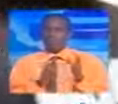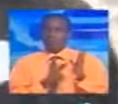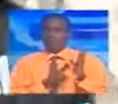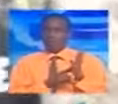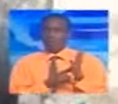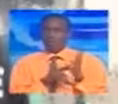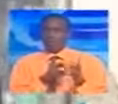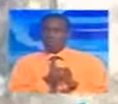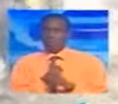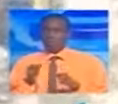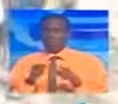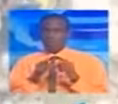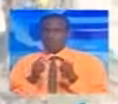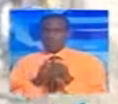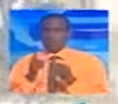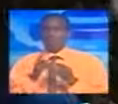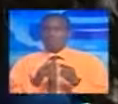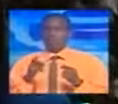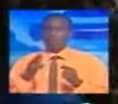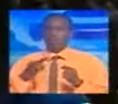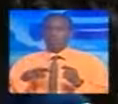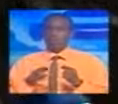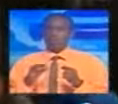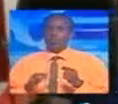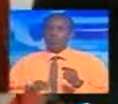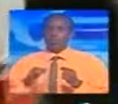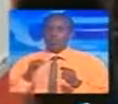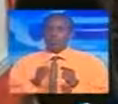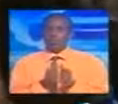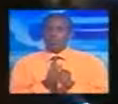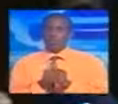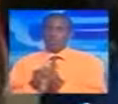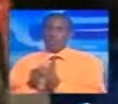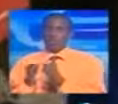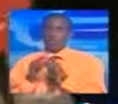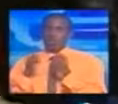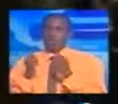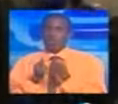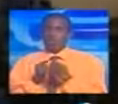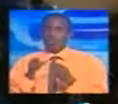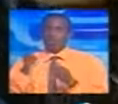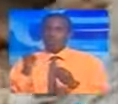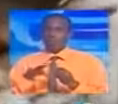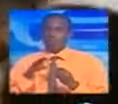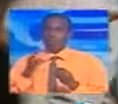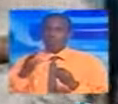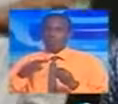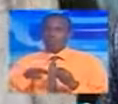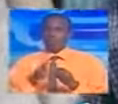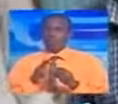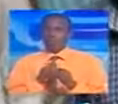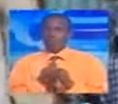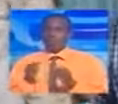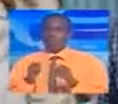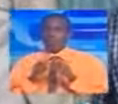7 où un troisième donc incendie s'est déclaré. Avec la forte chaleur, le feu s'est propagé rapidement